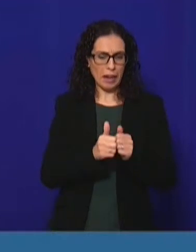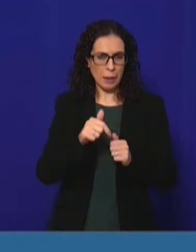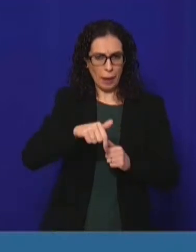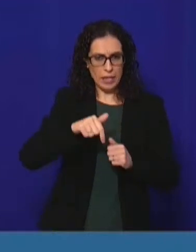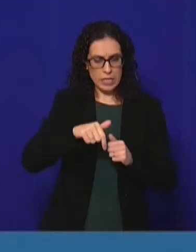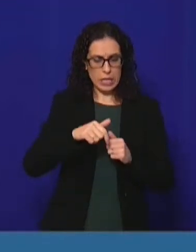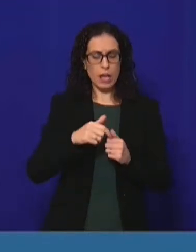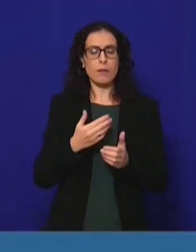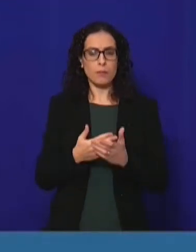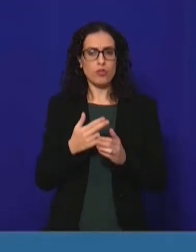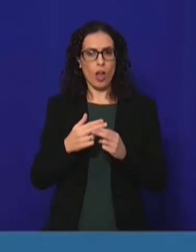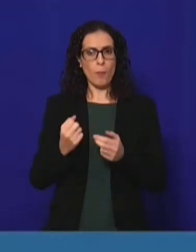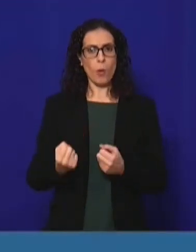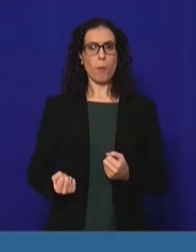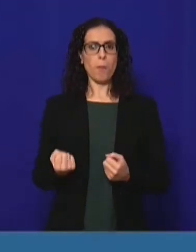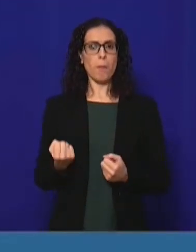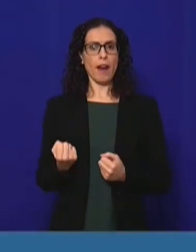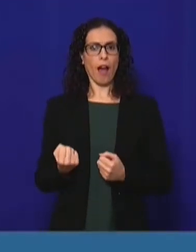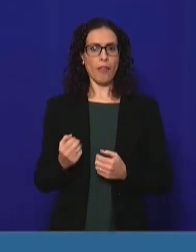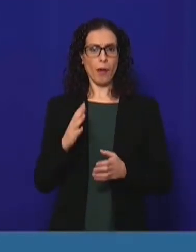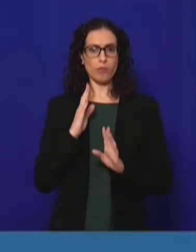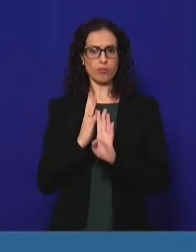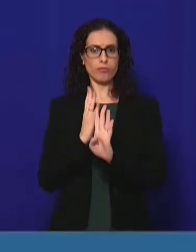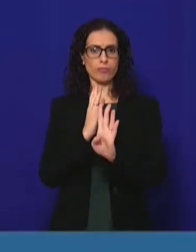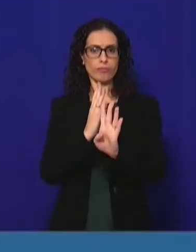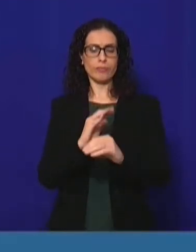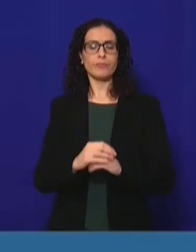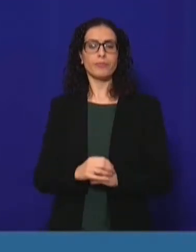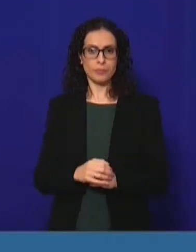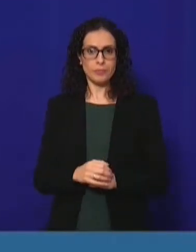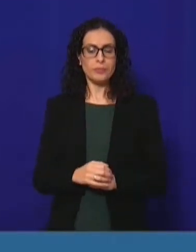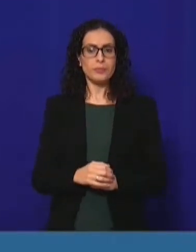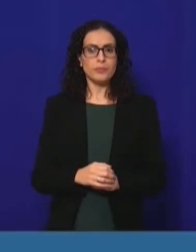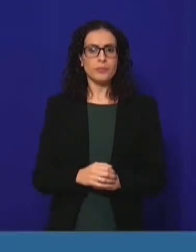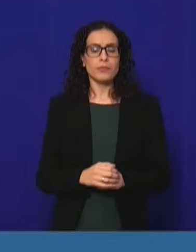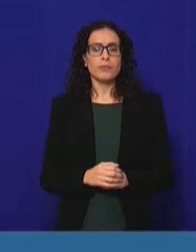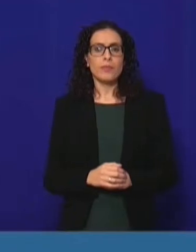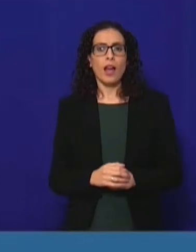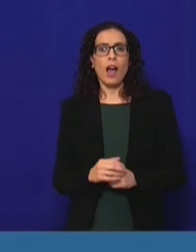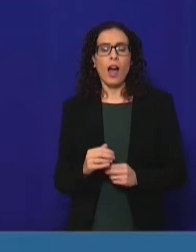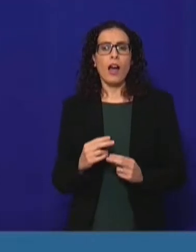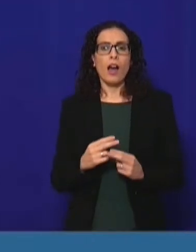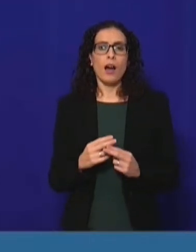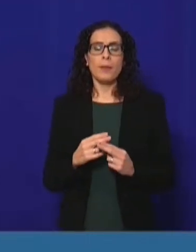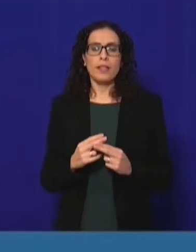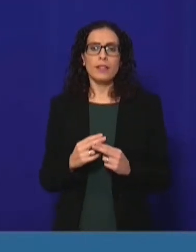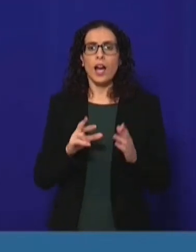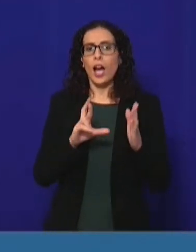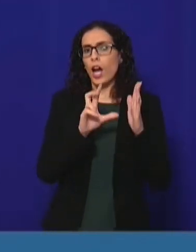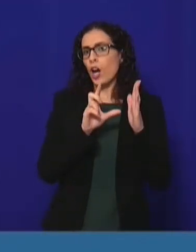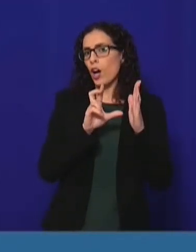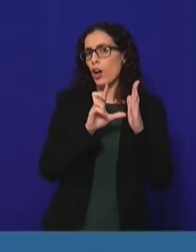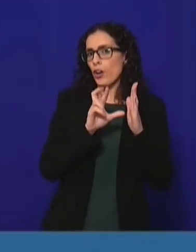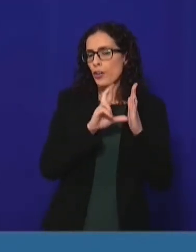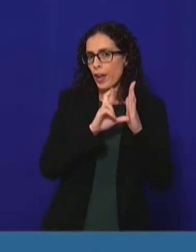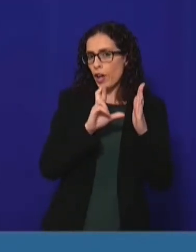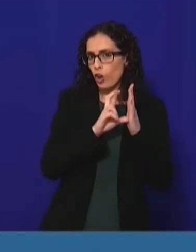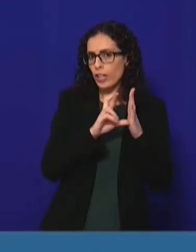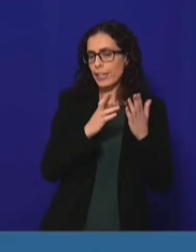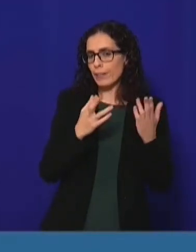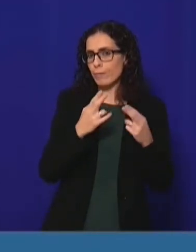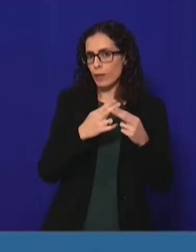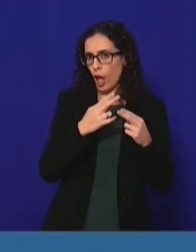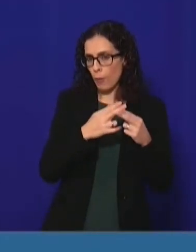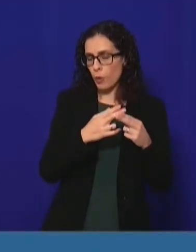ċertu attivitajiet, anka per eżempju ħriġna linji gwida anka per eżempju ta' arts lessons bħal per eżempju